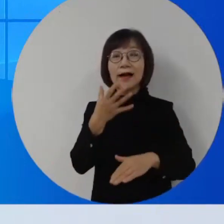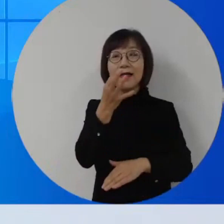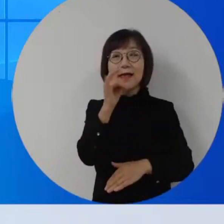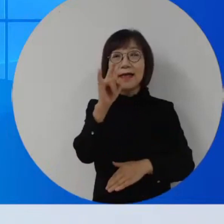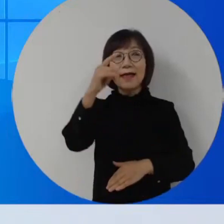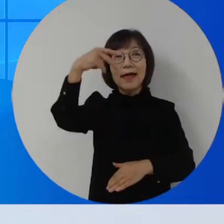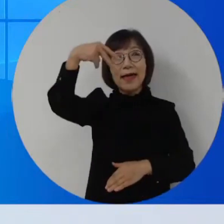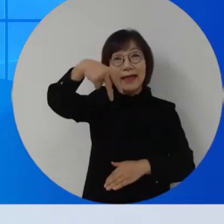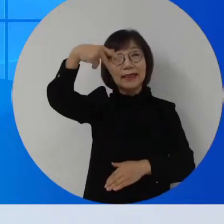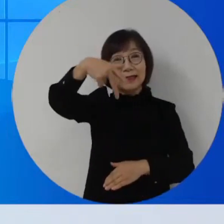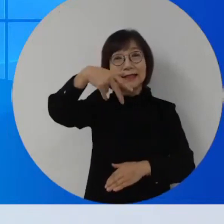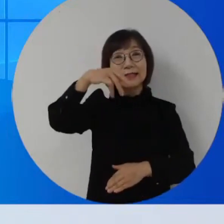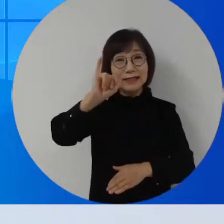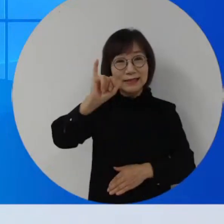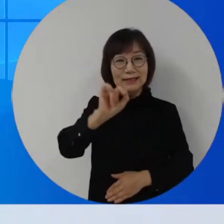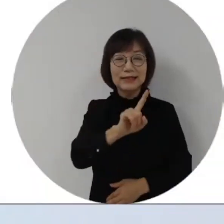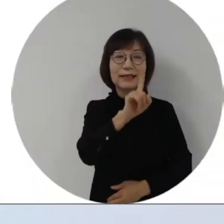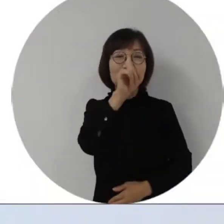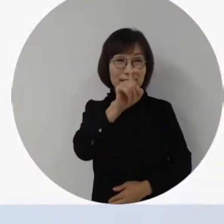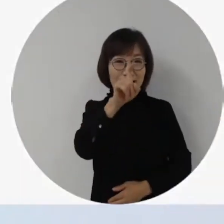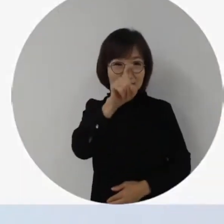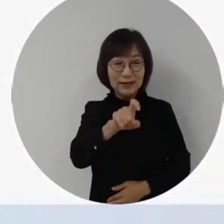여기에다가 크롬을 검색해 보도록 합니다.